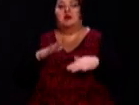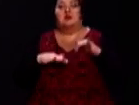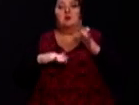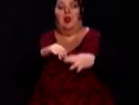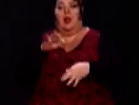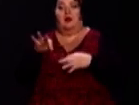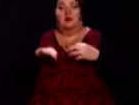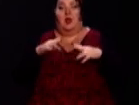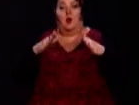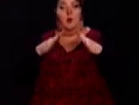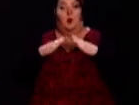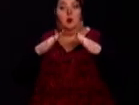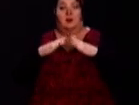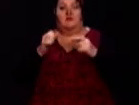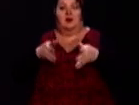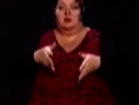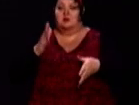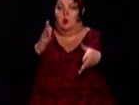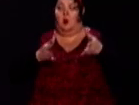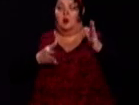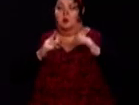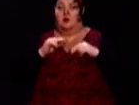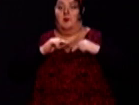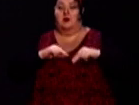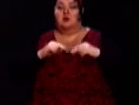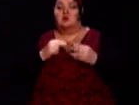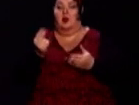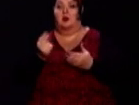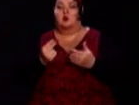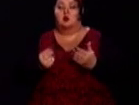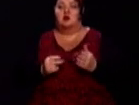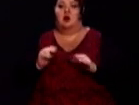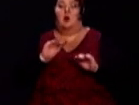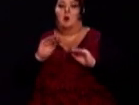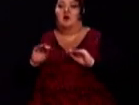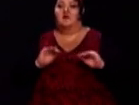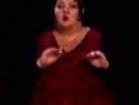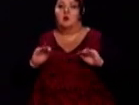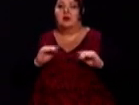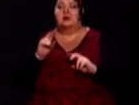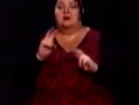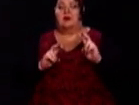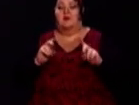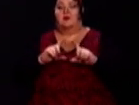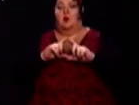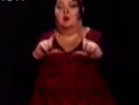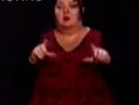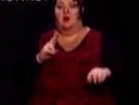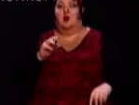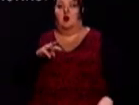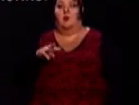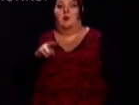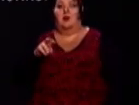і споруд. Працювала художником-оформлювачем на заводі «Комплект», архітектором в управлінні з питань містобудування та